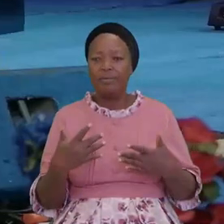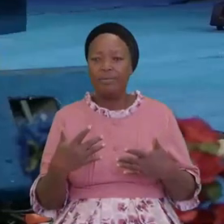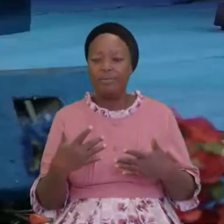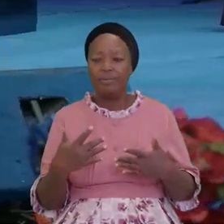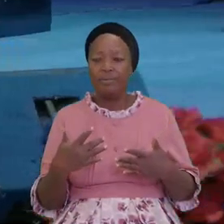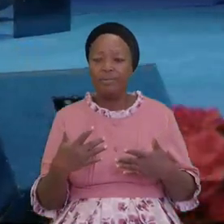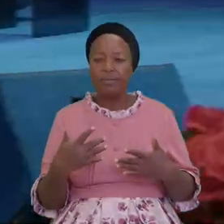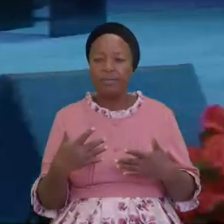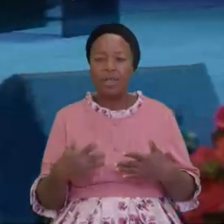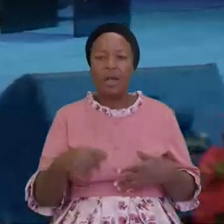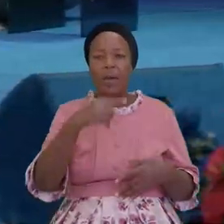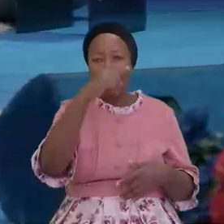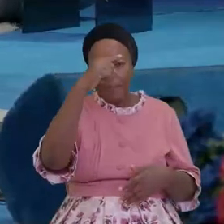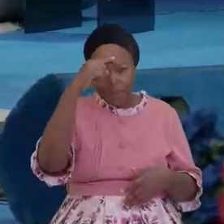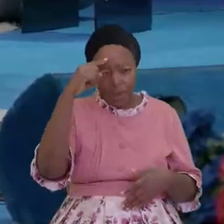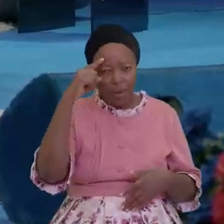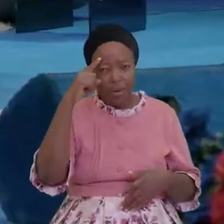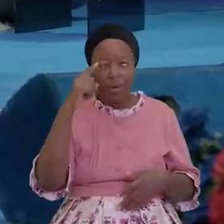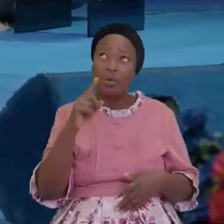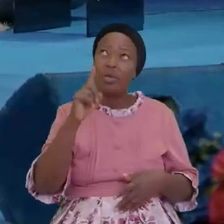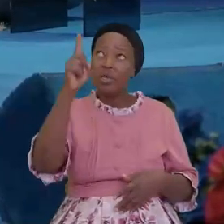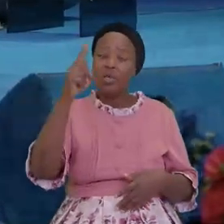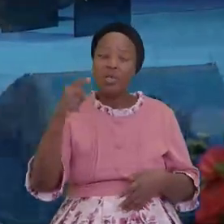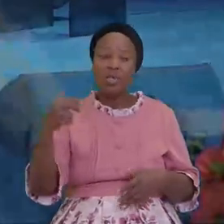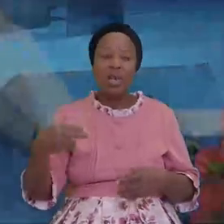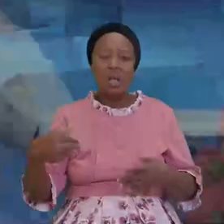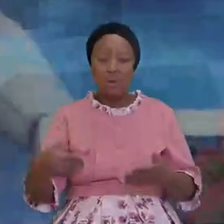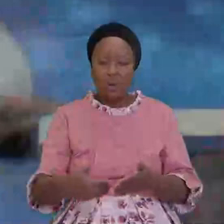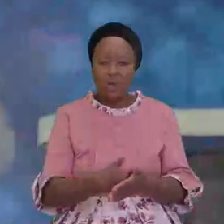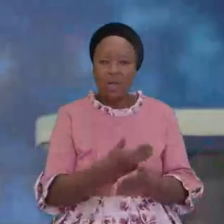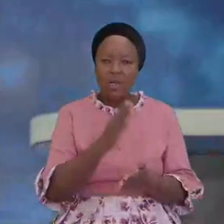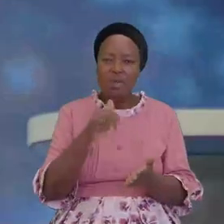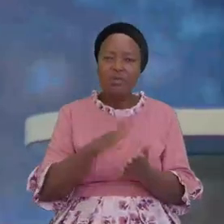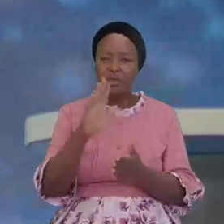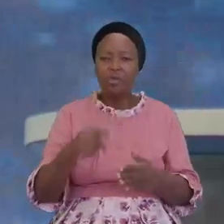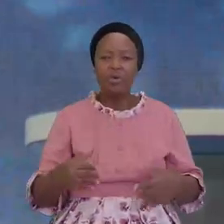La vie ancienne est transformée en une vie heureuse.